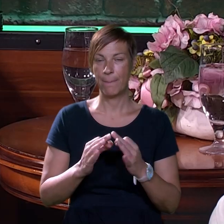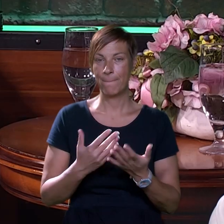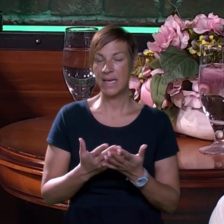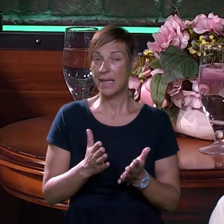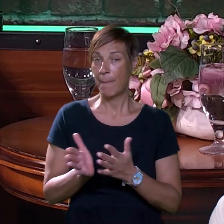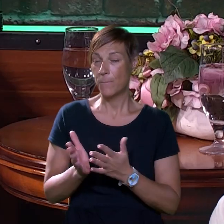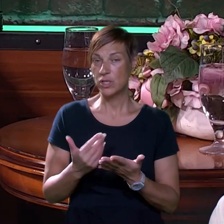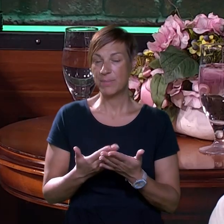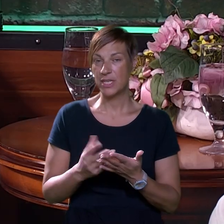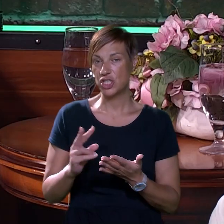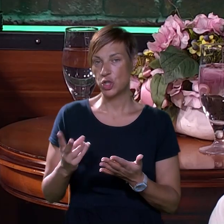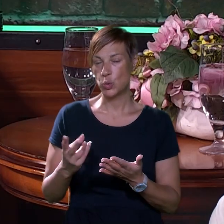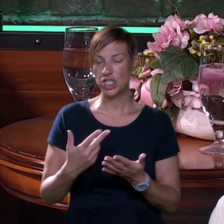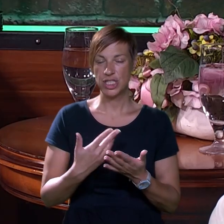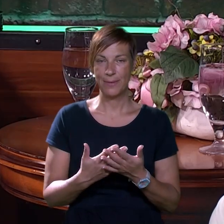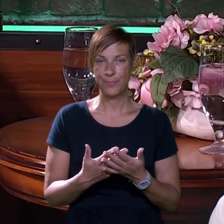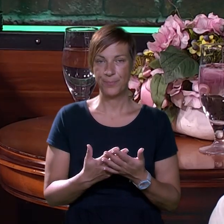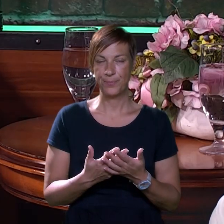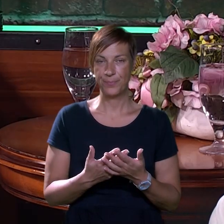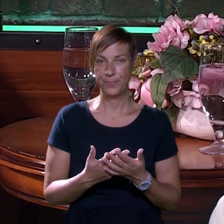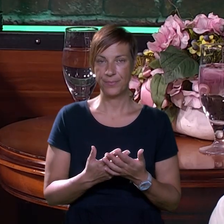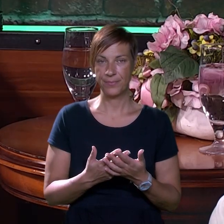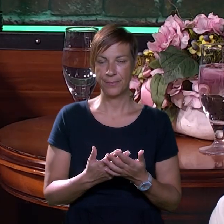jedan poseban način, drugačiji.